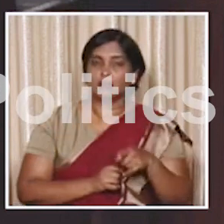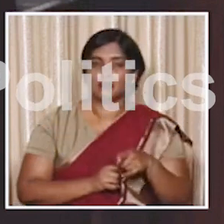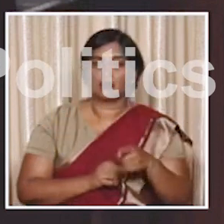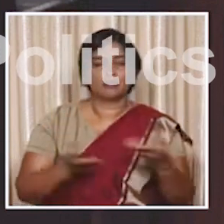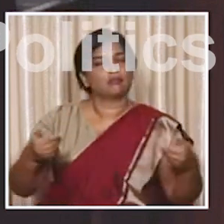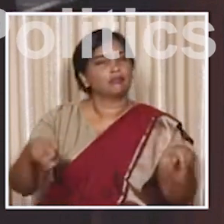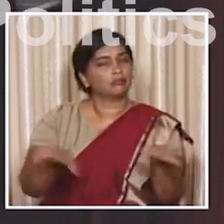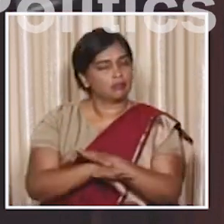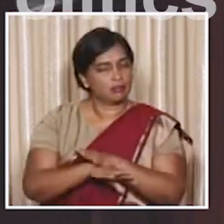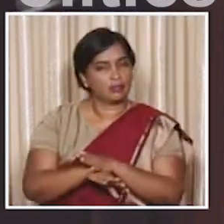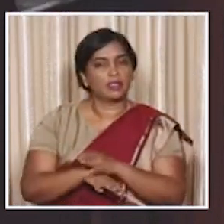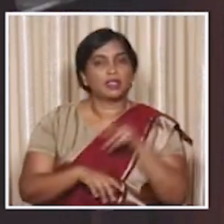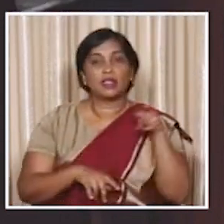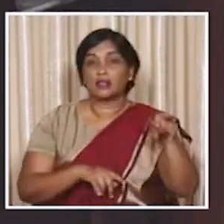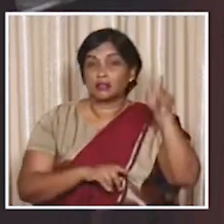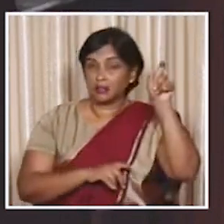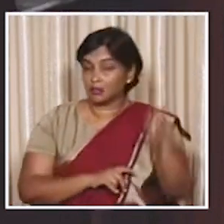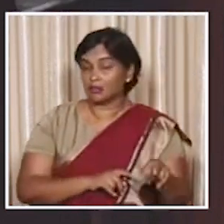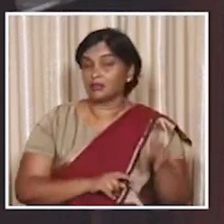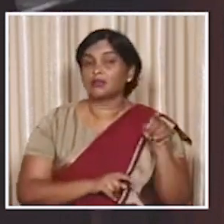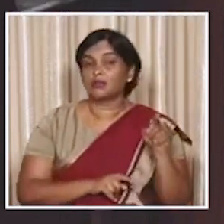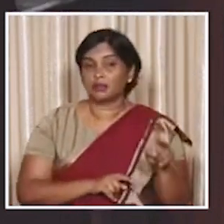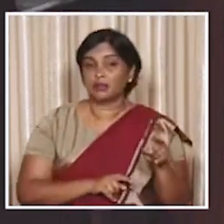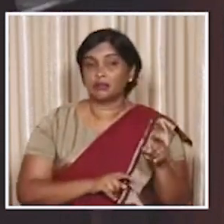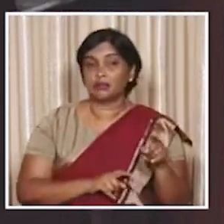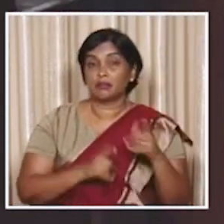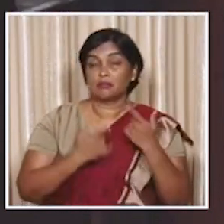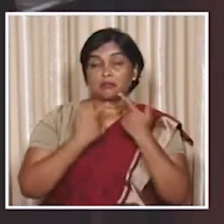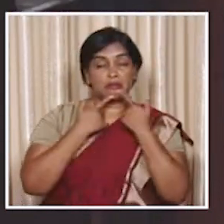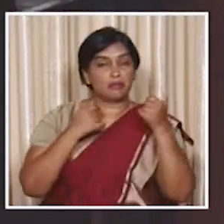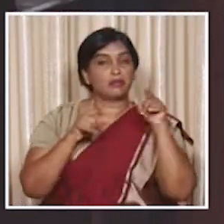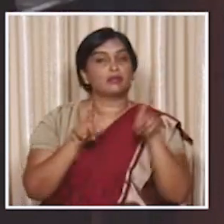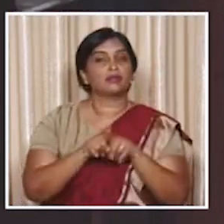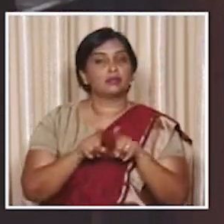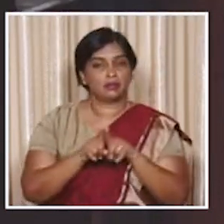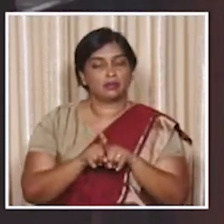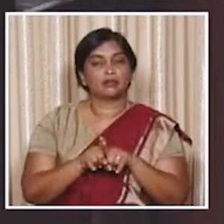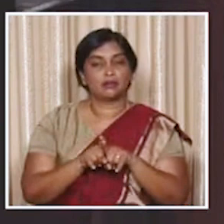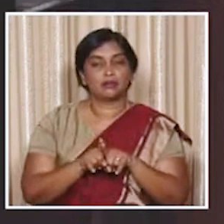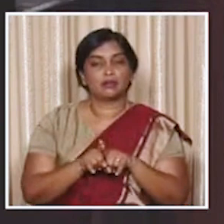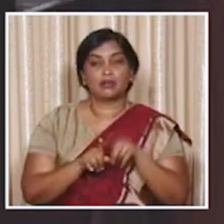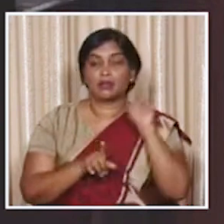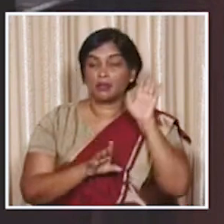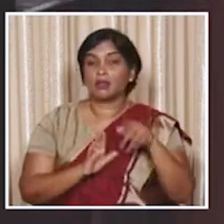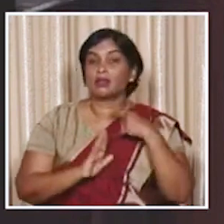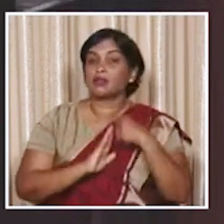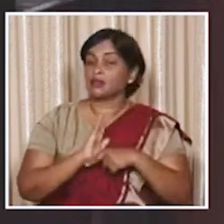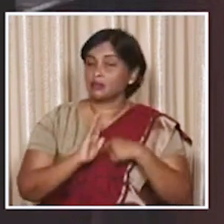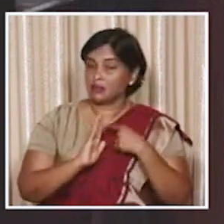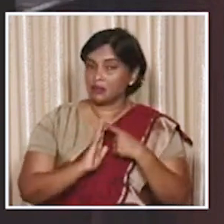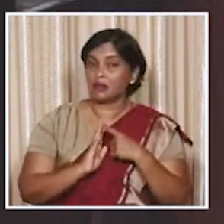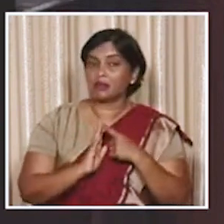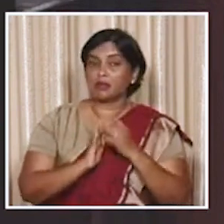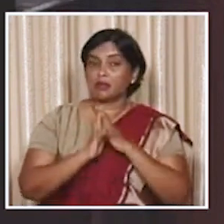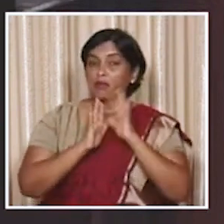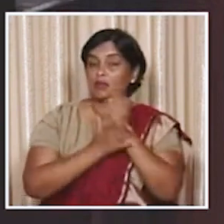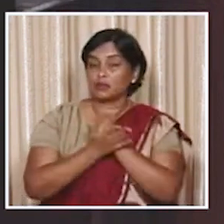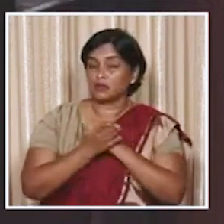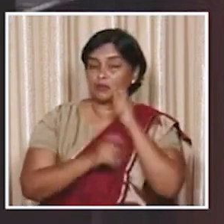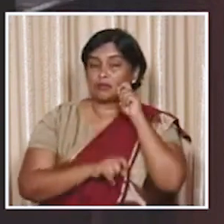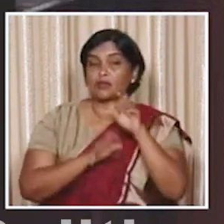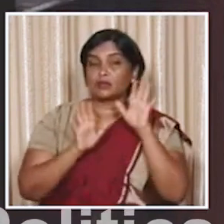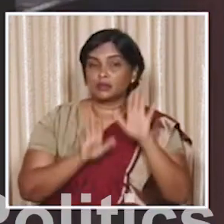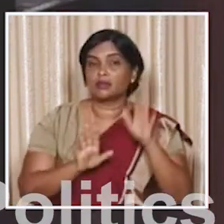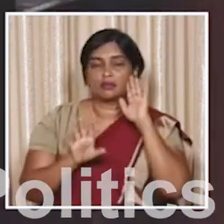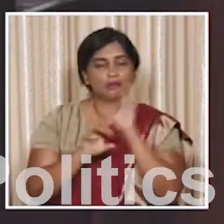මිහිදන් කළත් සනත් නිශාන්ත මහවීරයෙක් හැටියට සනන් නිශාන්ත වෙනුවෙන් මේ රටේ මහා සමස්ත ජනතාවක් ඉන්නවා